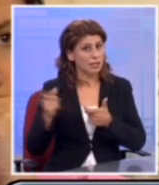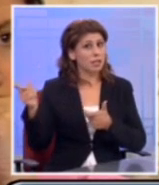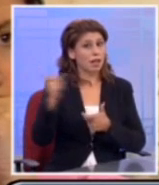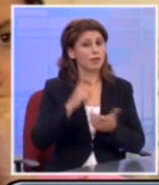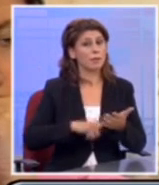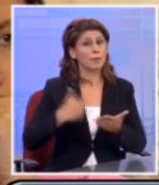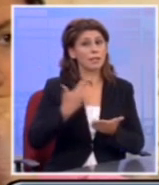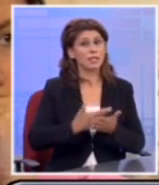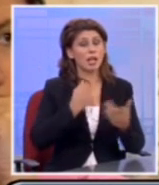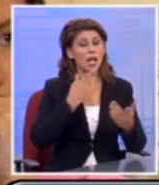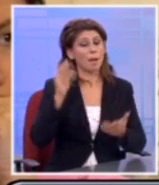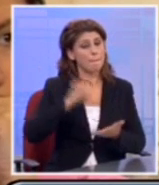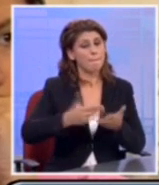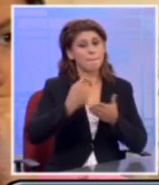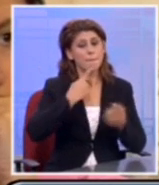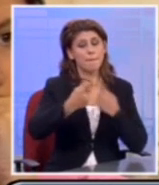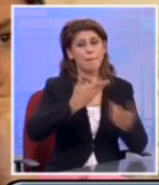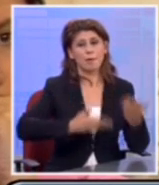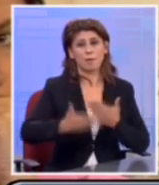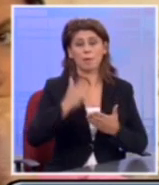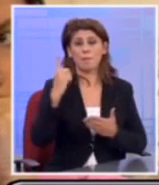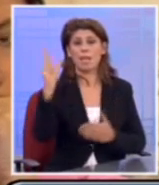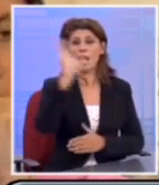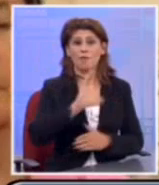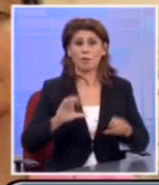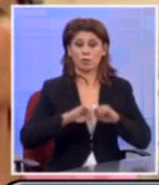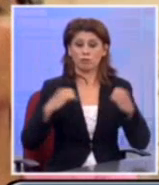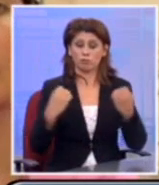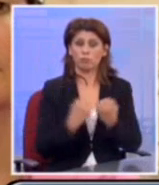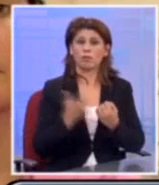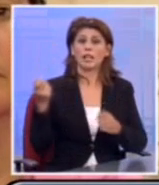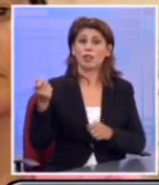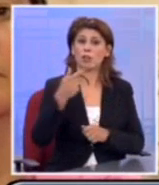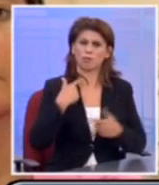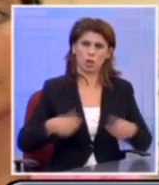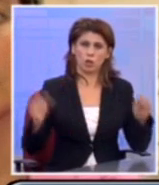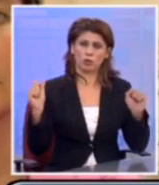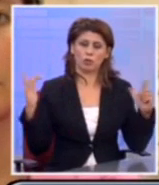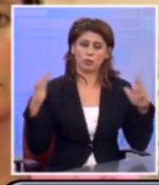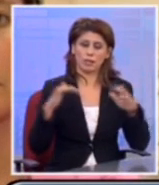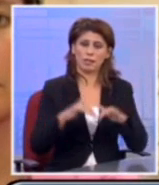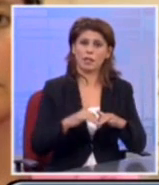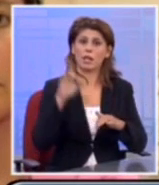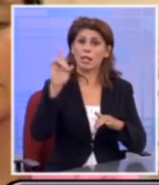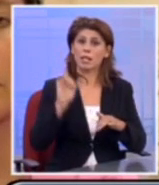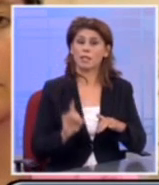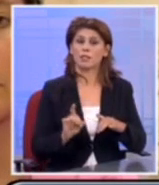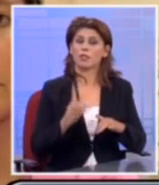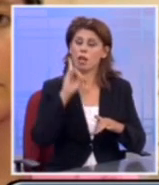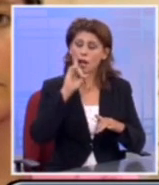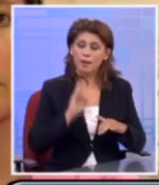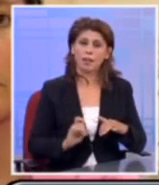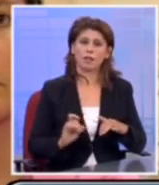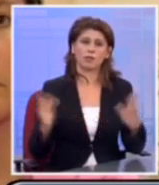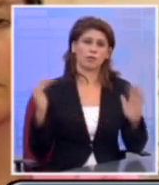να ζητήσουν μια διαπραγμάτευση. Και μια ευρωπαϊκή διάσκεψη για το χρέος που αρνούνται να συγκαλέσουν, ίσως αναγκαστούν